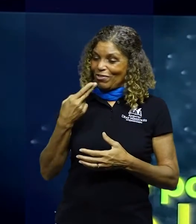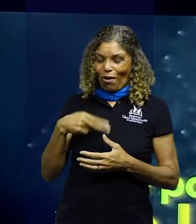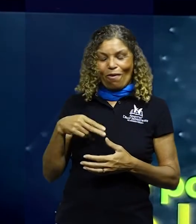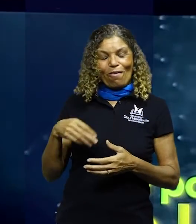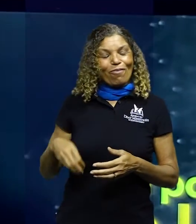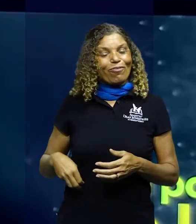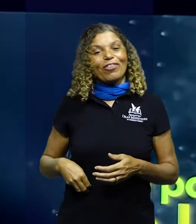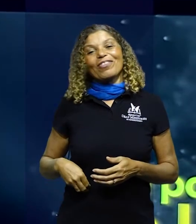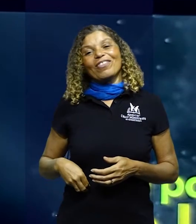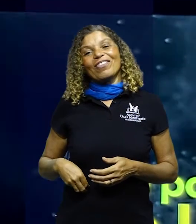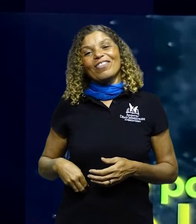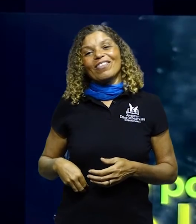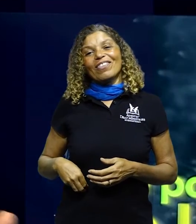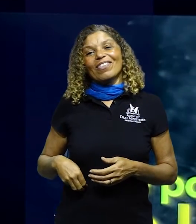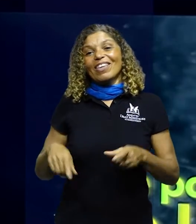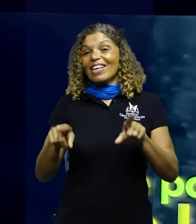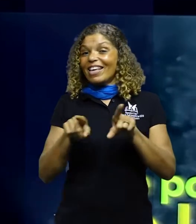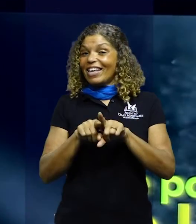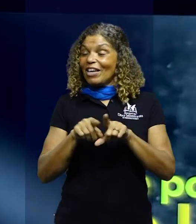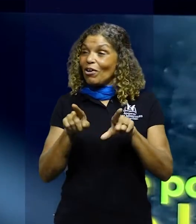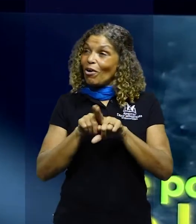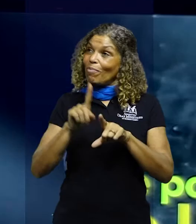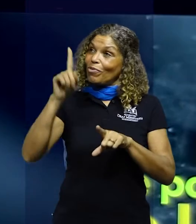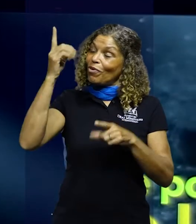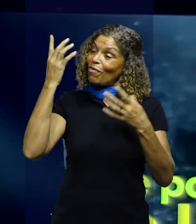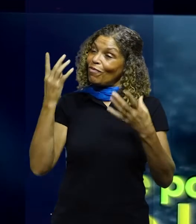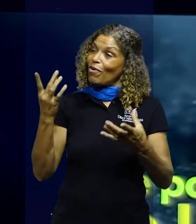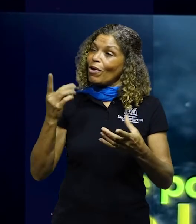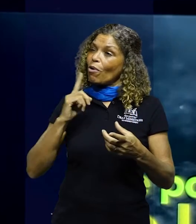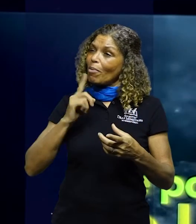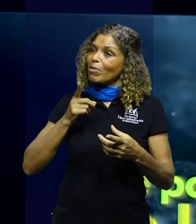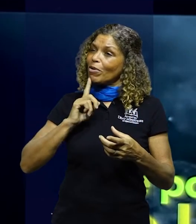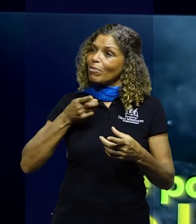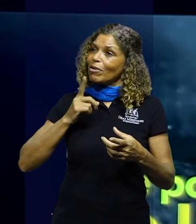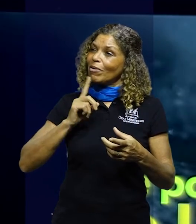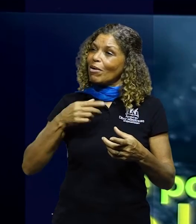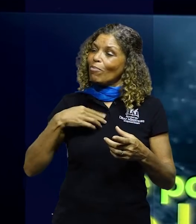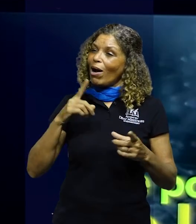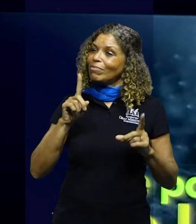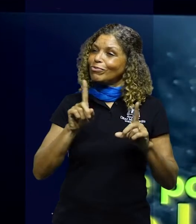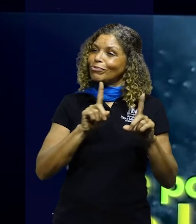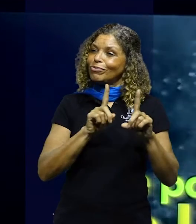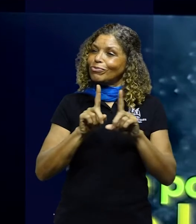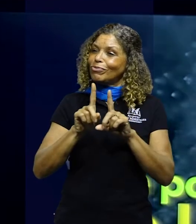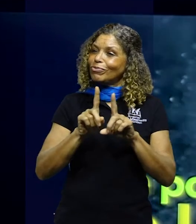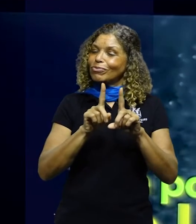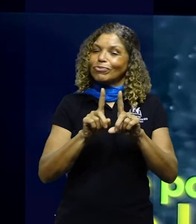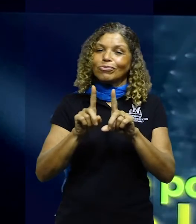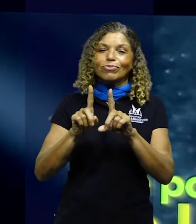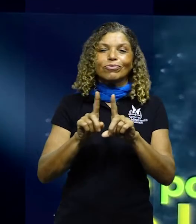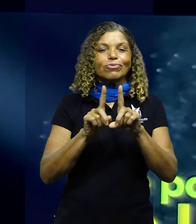non au péché et de marcher d'après les commandements de Dieu. Commandements de Dieu qui sont pour notre